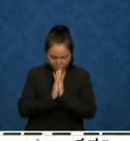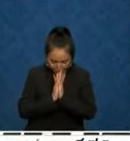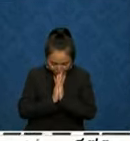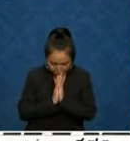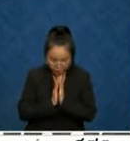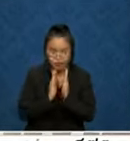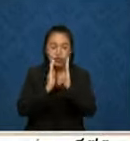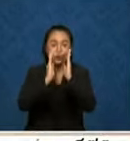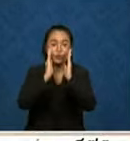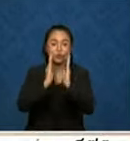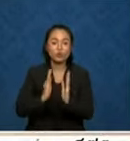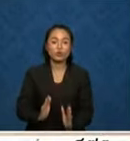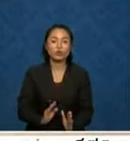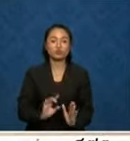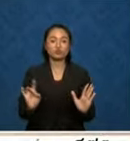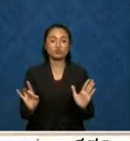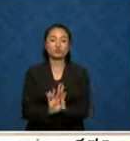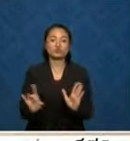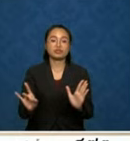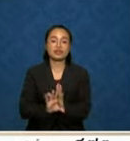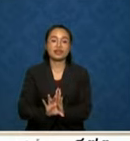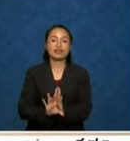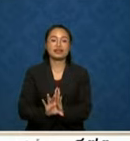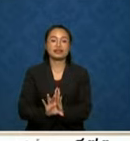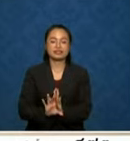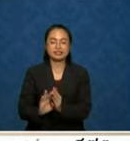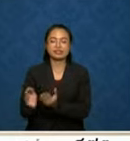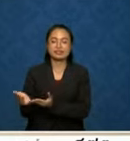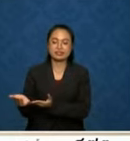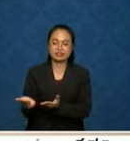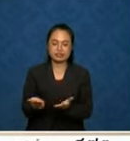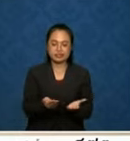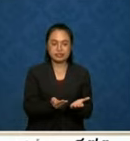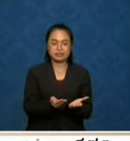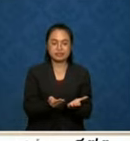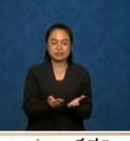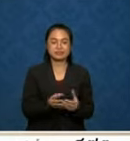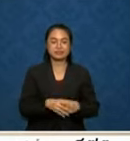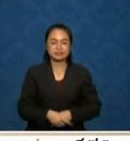ท่านสุดท้ายครับท่านอนุสรณ์เอี่ยมสะอาดครับเชิญครับ